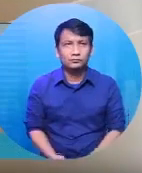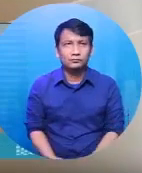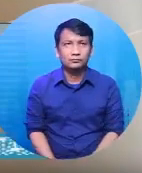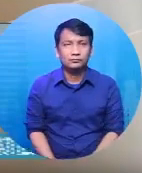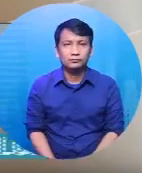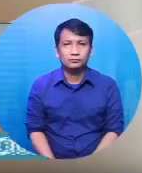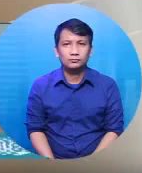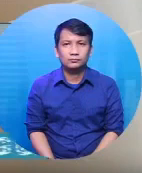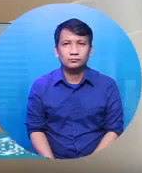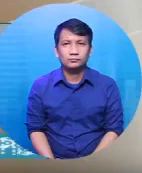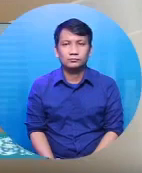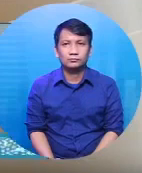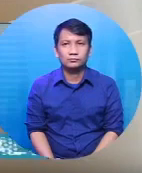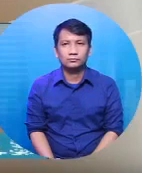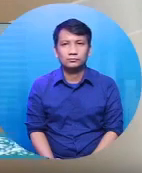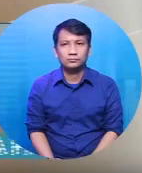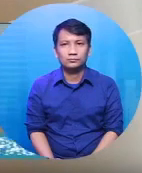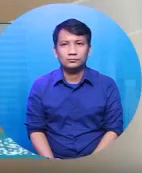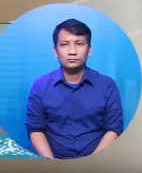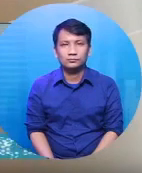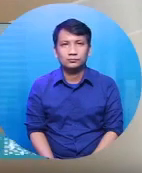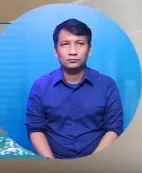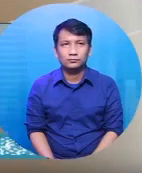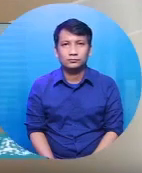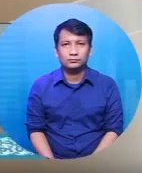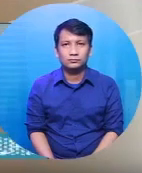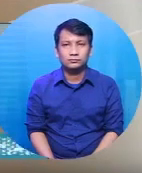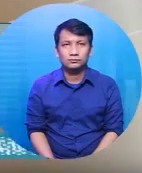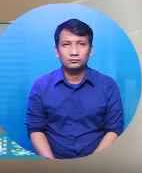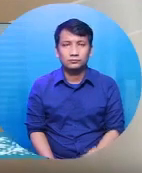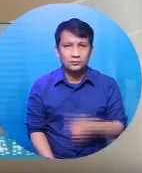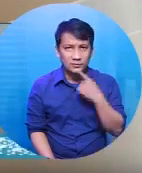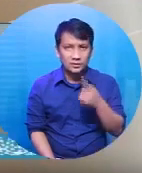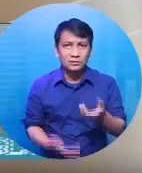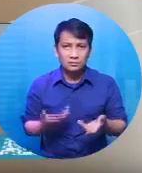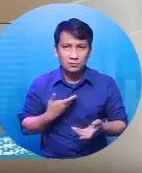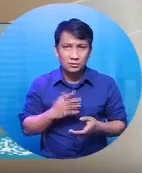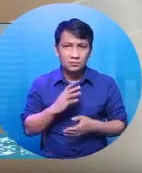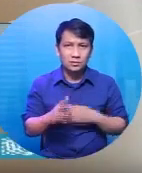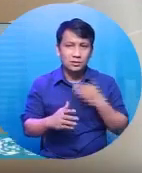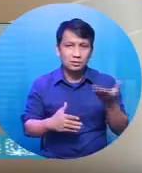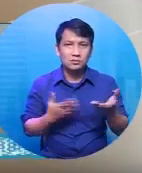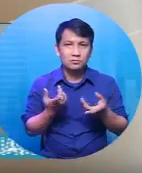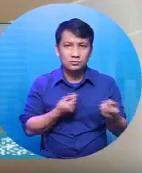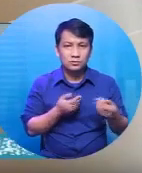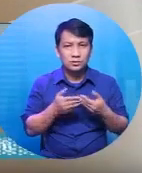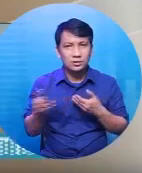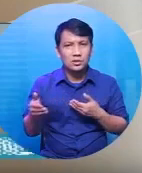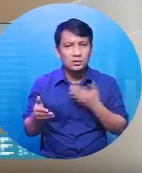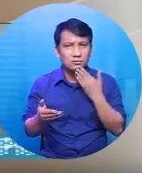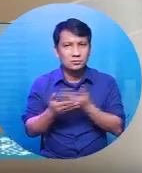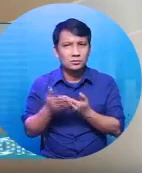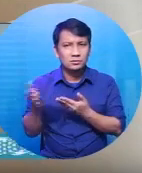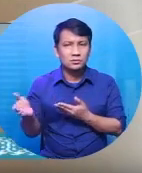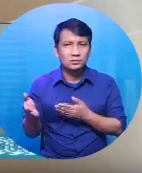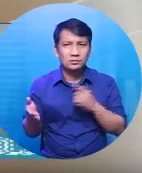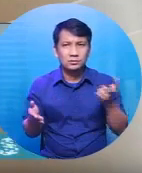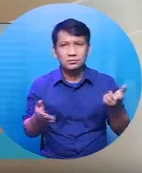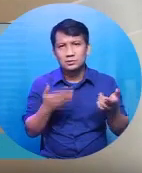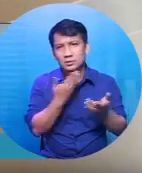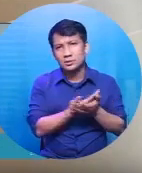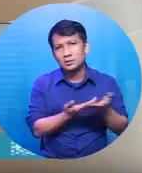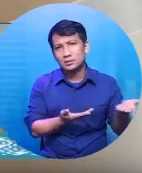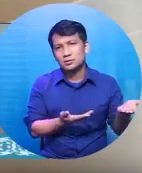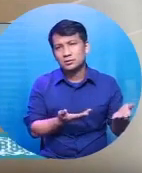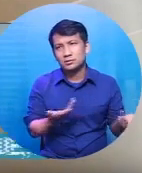Isang beses lang po ako magbibigay. Pagka may nakakaluwag po ako, ganun lang. Okay, sabi, sige. Napakabait ko na